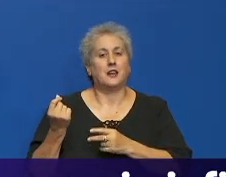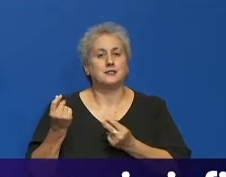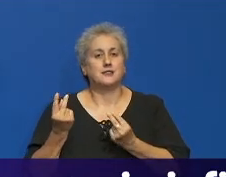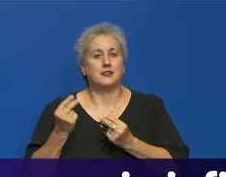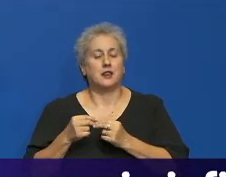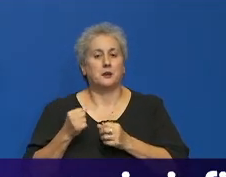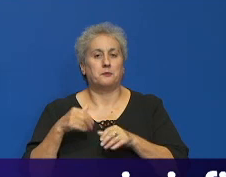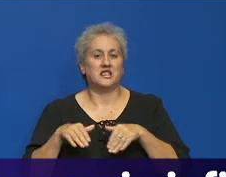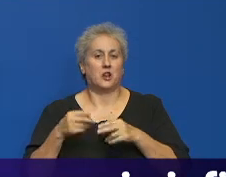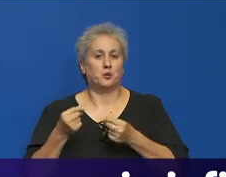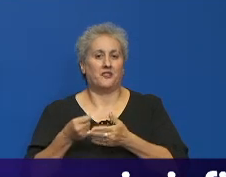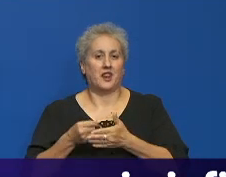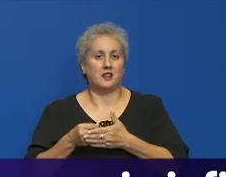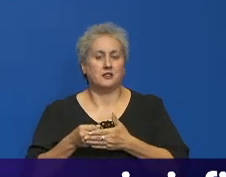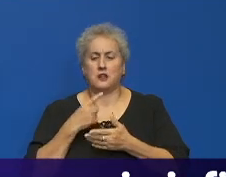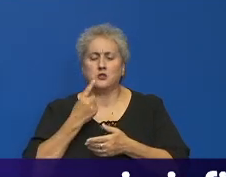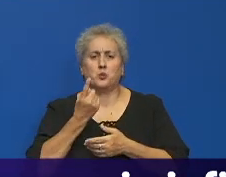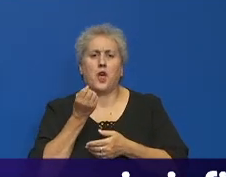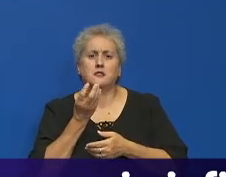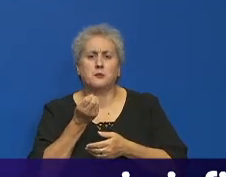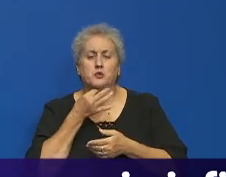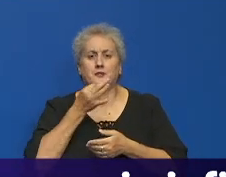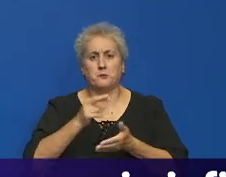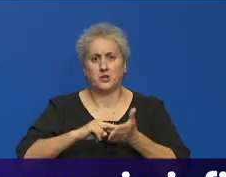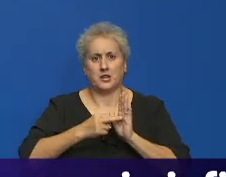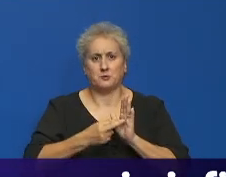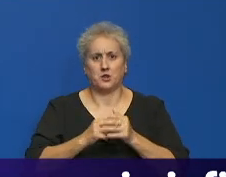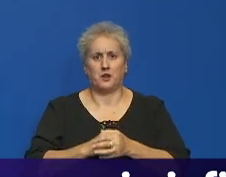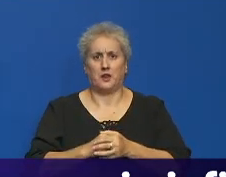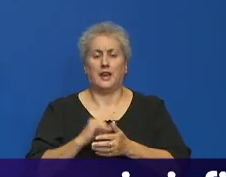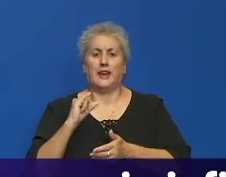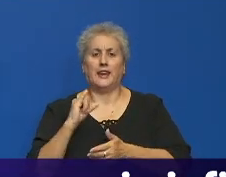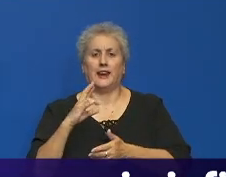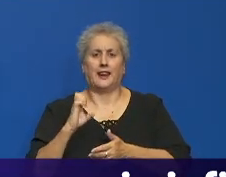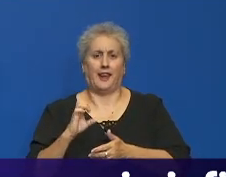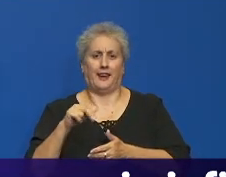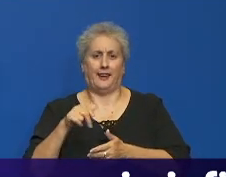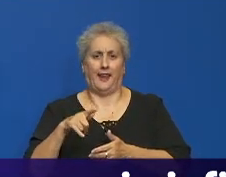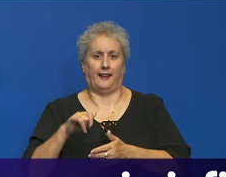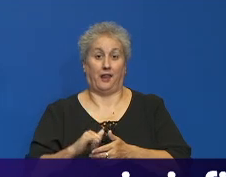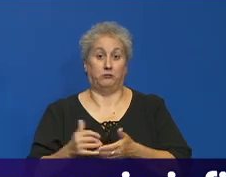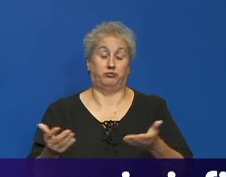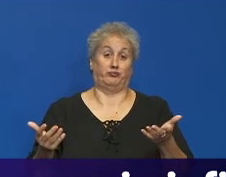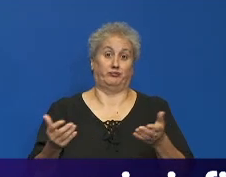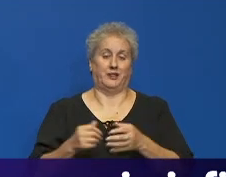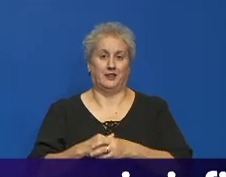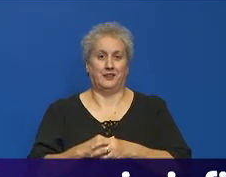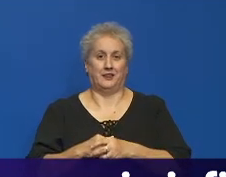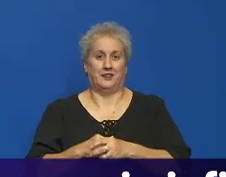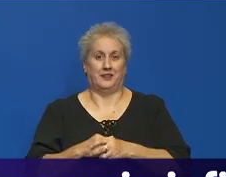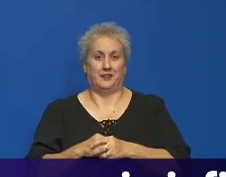zona Ministerului de Finanțe... Păi nu, dați-mi un exemplu ca să pot să vă răspund. Icrele negre, spre exemplu, că tot s-au adus în discuție. Vorbim...